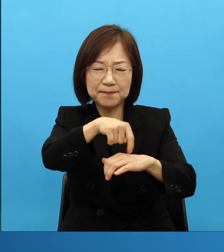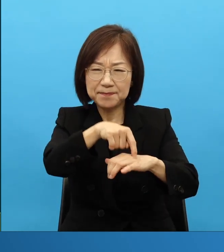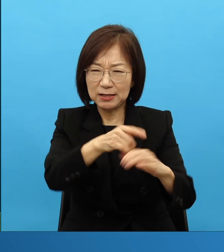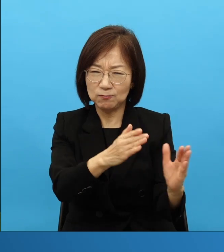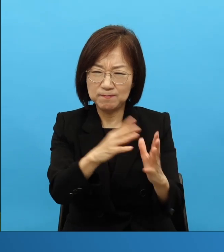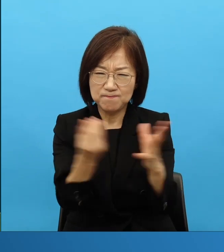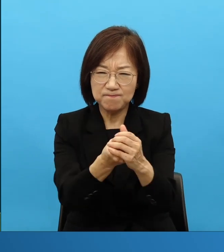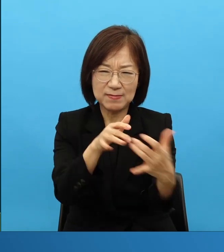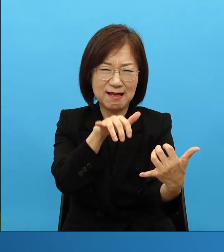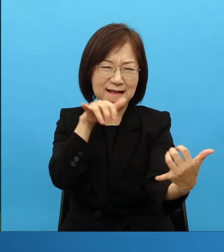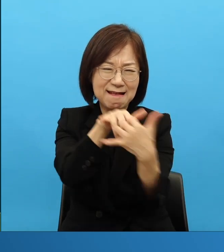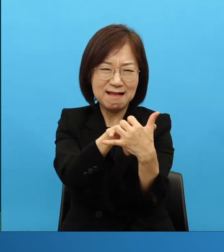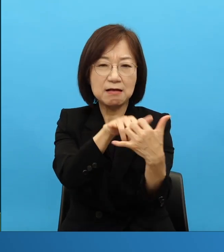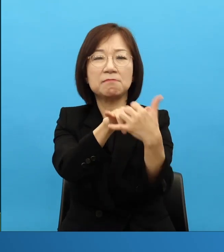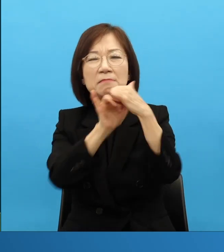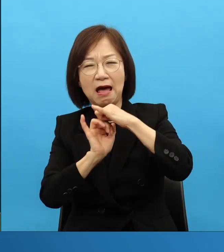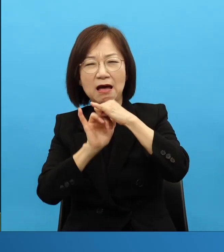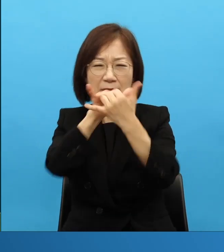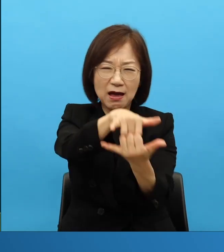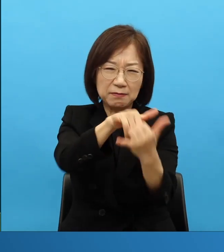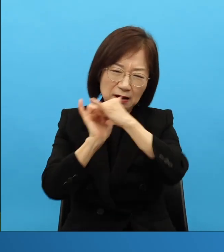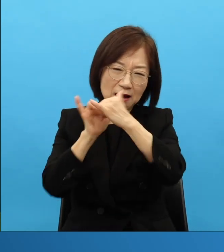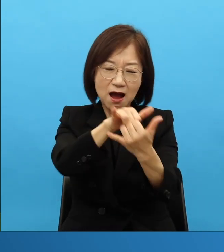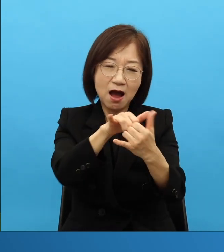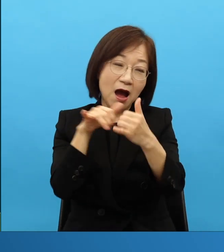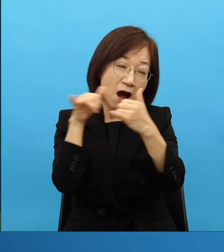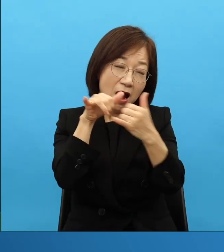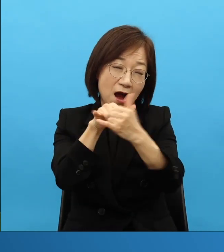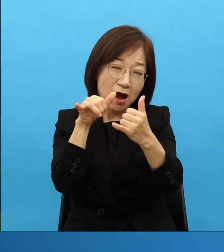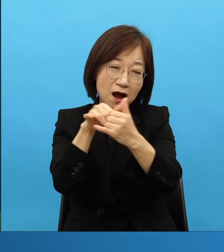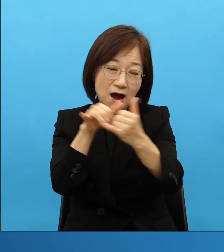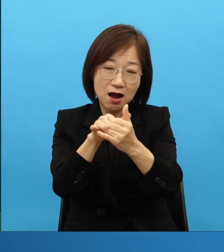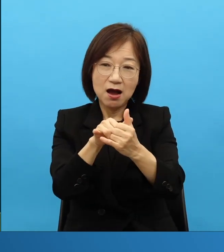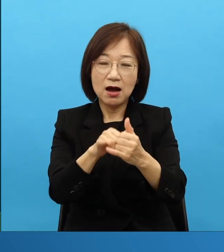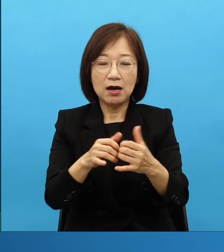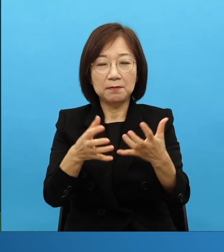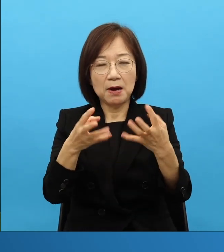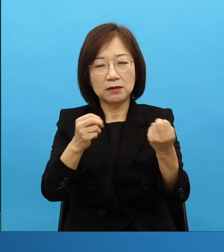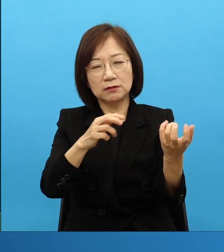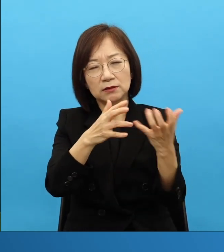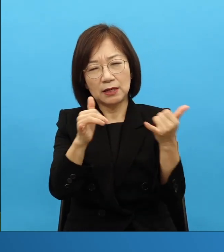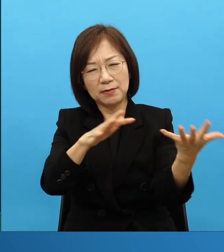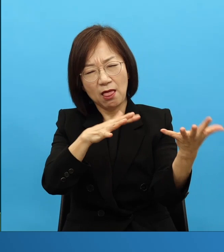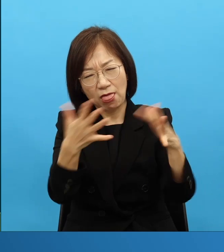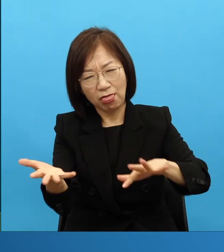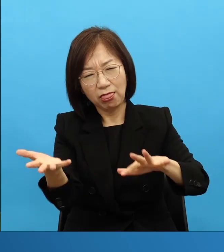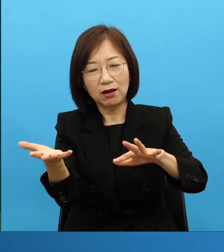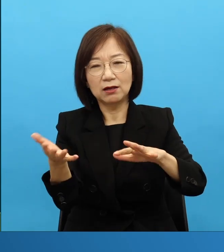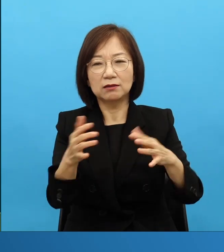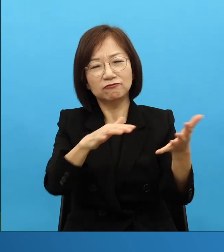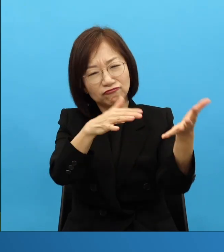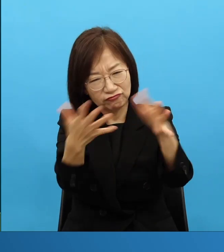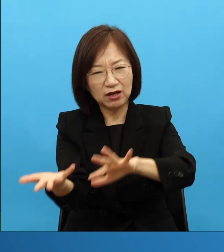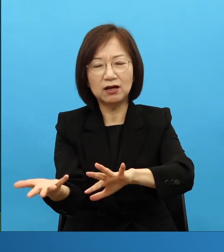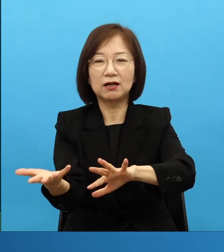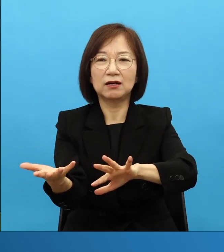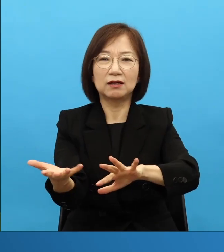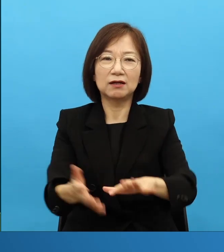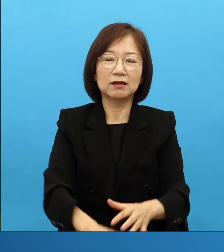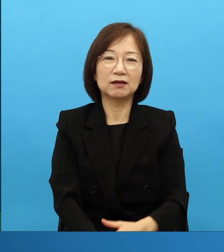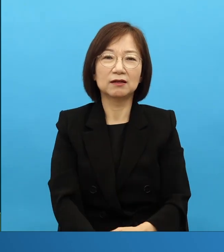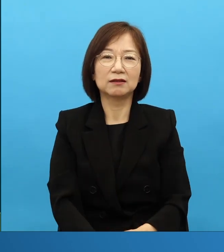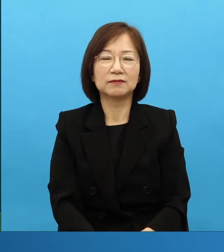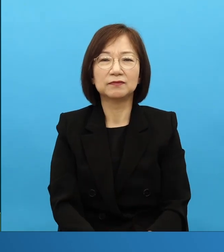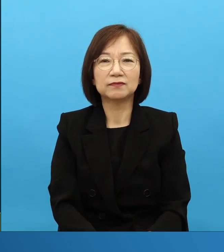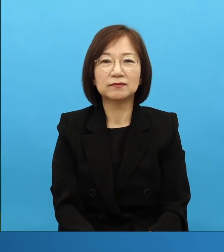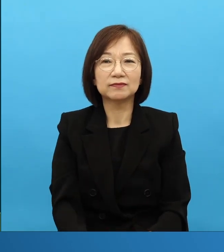and attack again. 수천 명의 시체를 남기고 수천 명을 죽이고 또 가. There are thousands of dead bodies and thousands of soldiers, and they